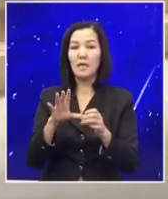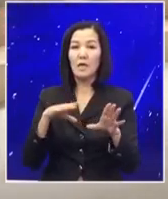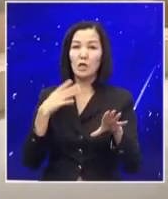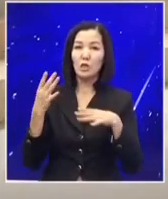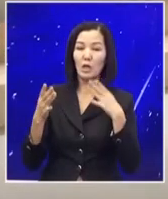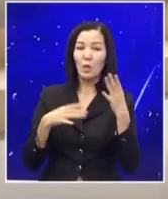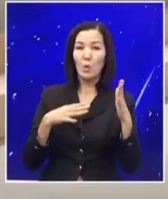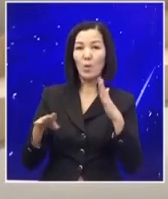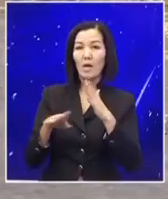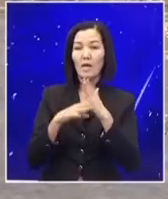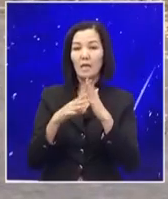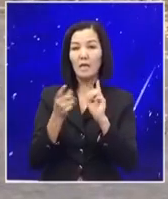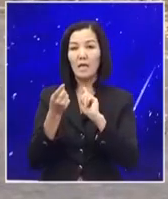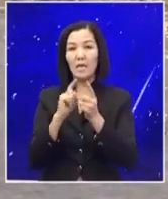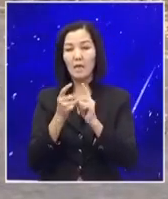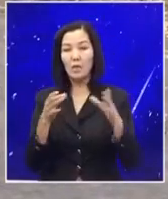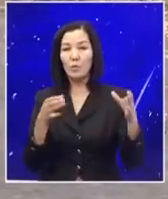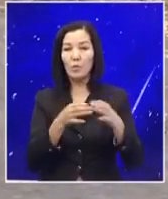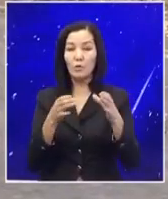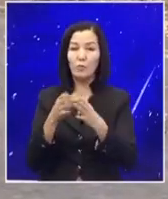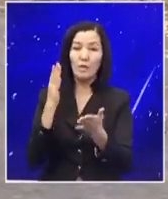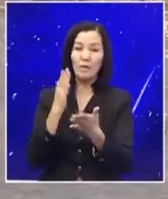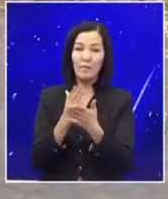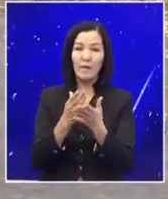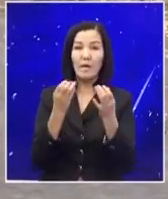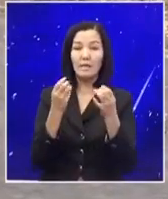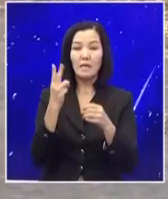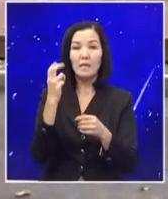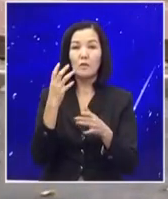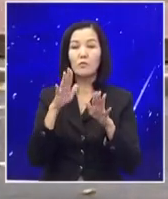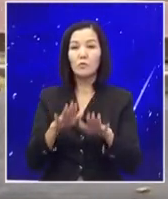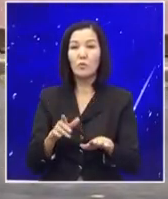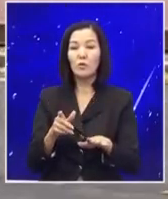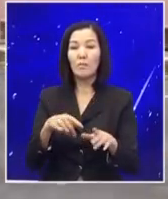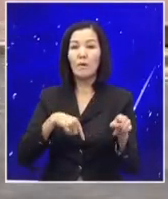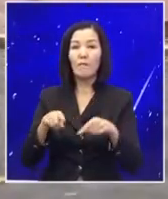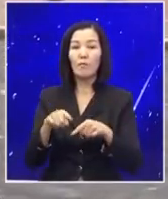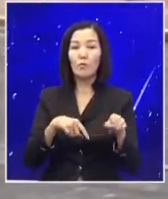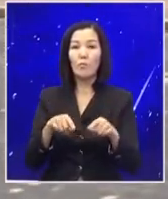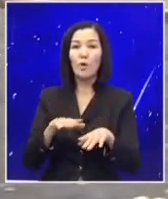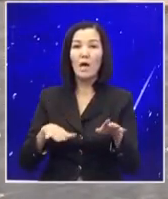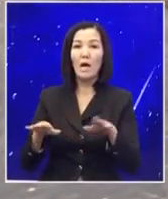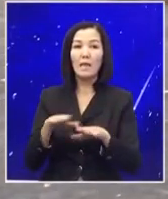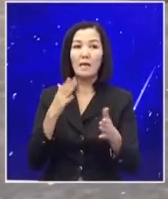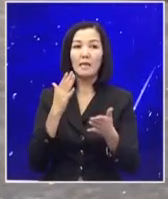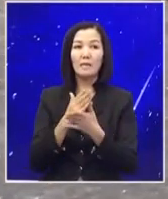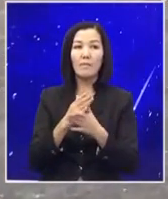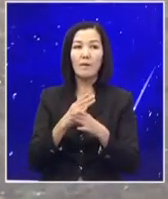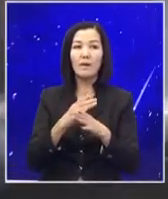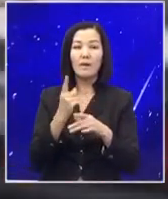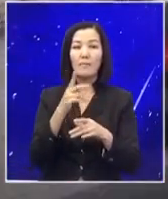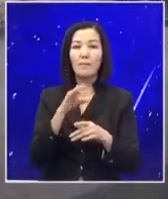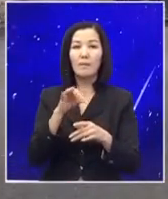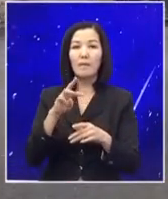каратэ, дзюдо мен еркін күрес үйірмелері қарастырылған. Мұнан бөлек 200 орны бар футбол алаңы да салынып жатыр. Жоба құны 1